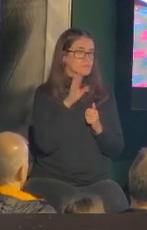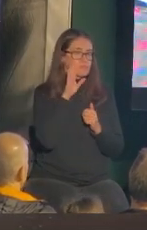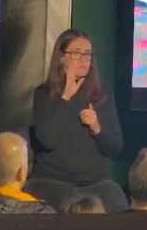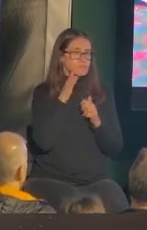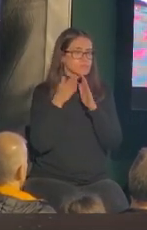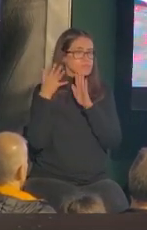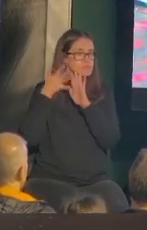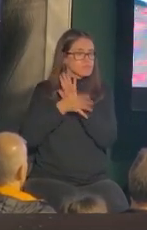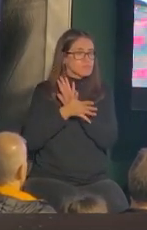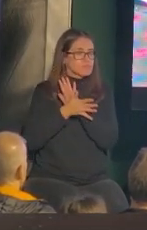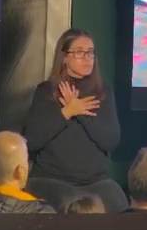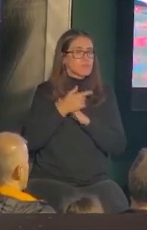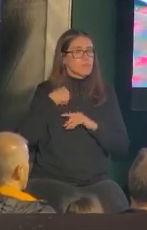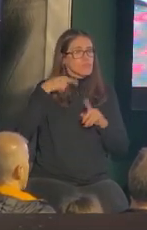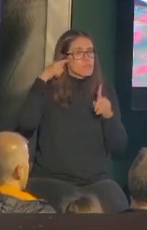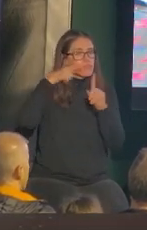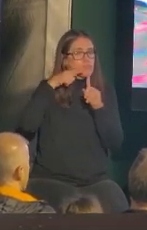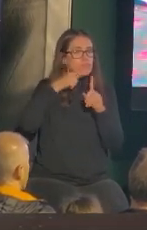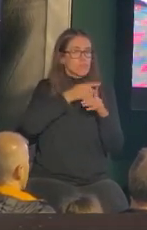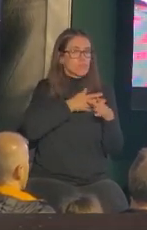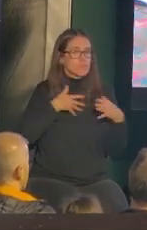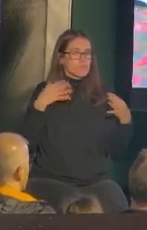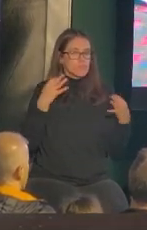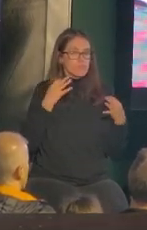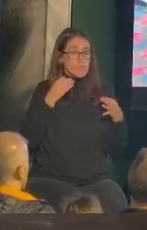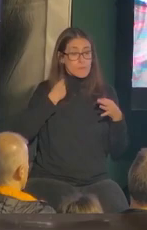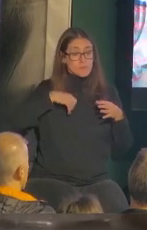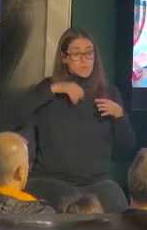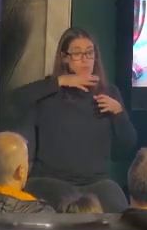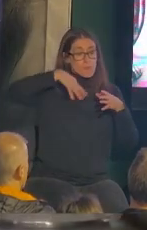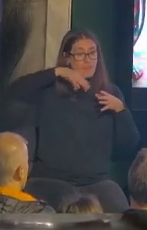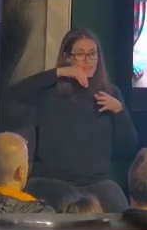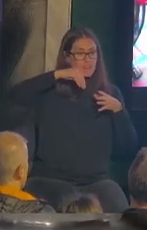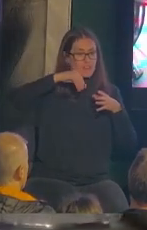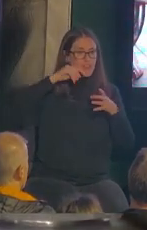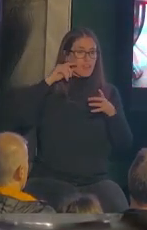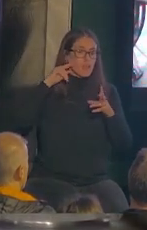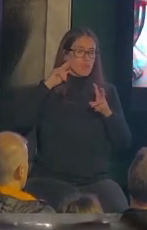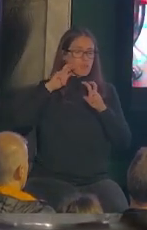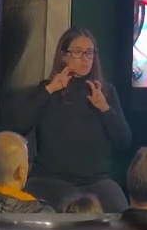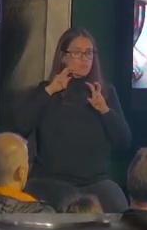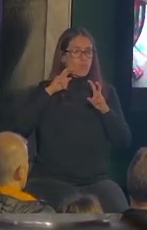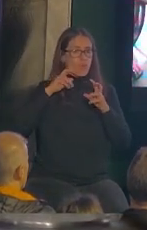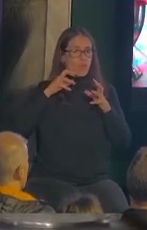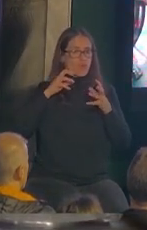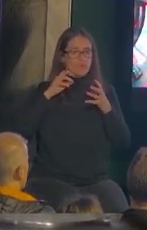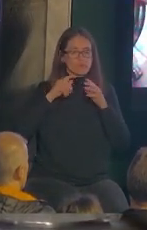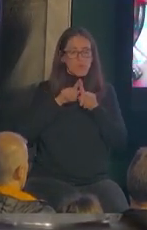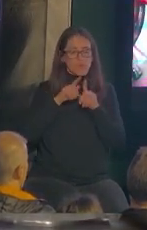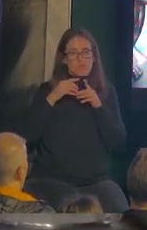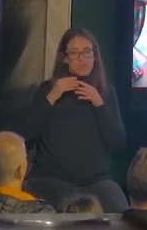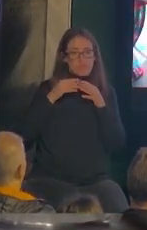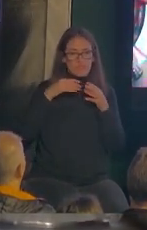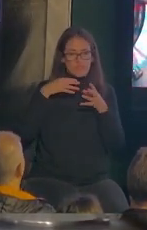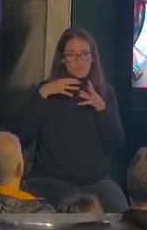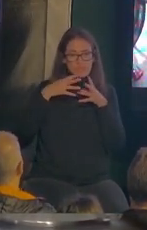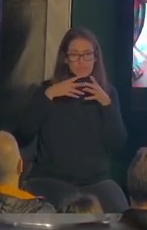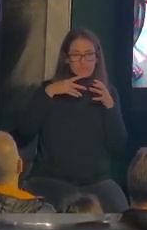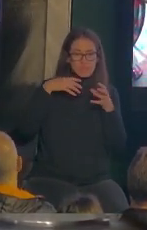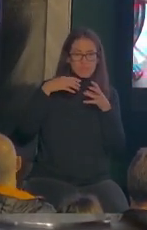interessa és que el merengue sigui bastant flexible, perquè si també fos molt dens a l'hora d'afegir tota aquesta